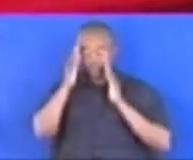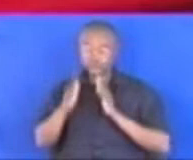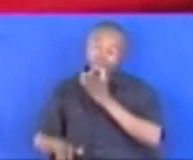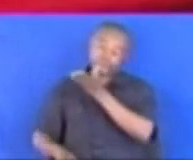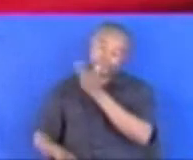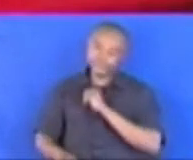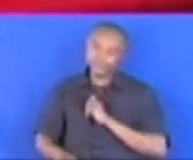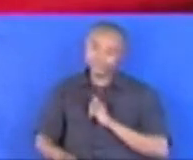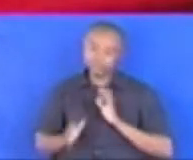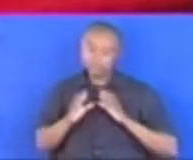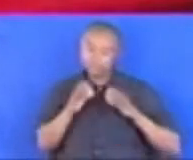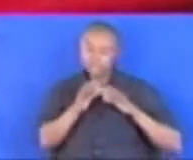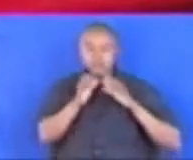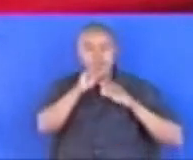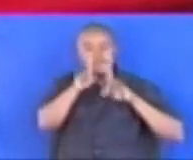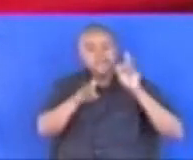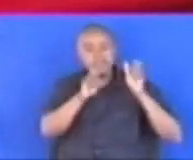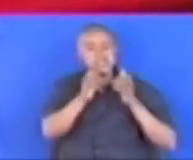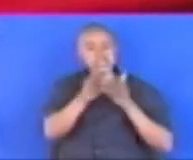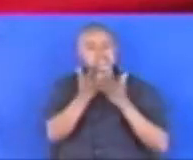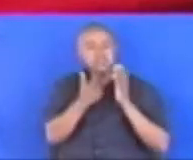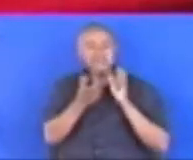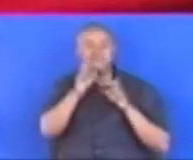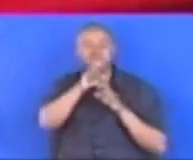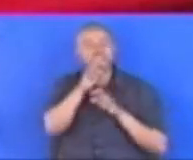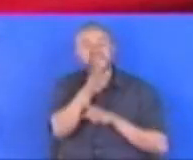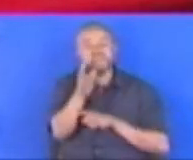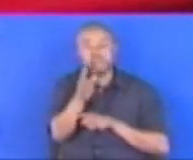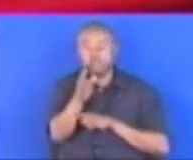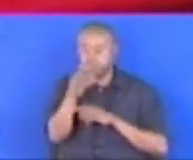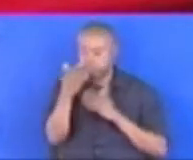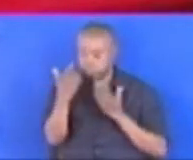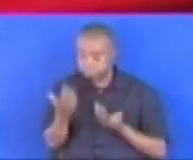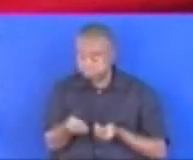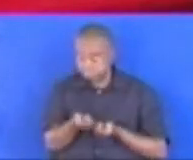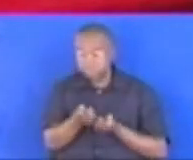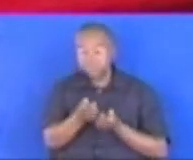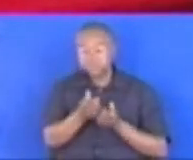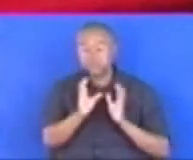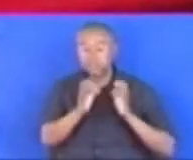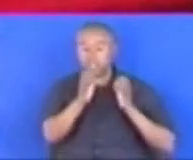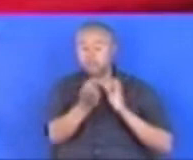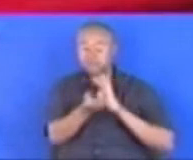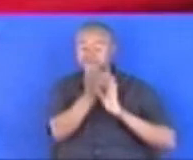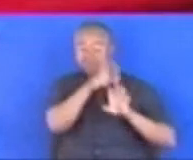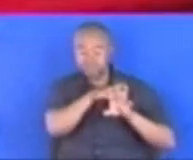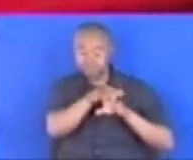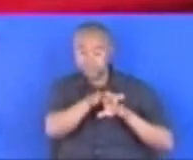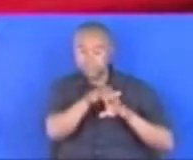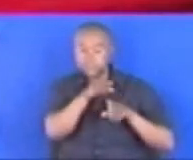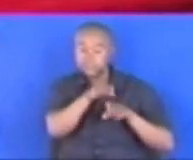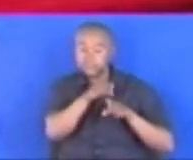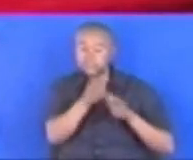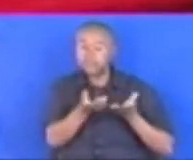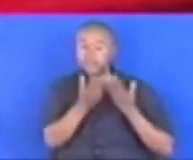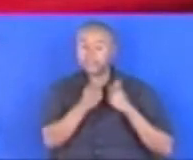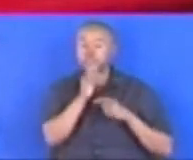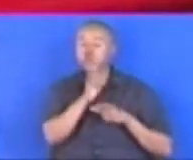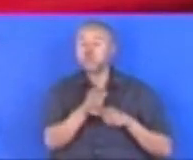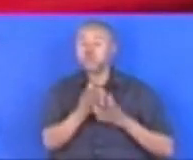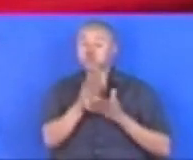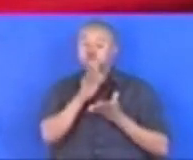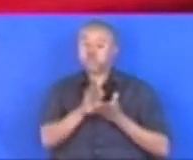Spika, kamati ilihoji sababu ya ongezeko hilo na ilielezwa kuwa ni kutokana na mahitaji yaliyopo ya kukamilisha